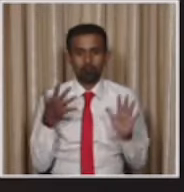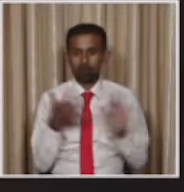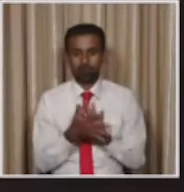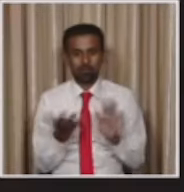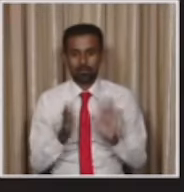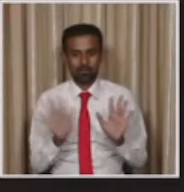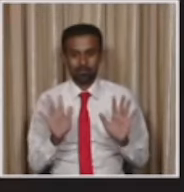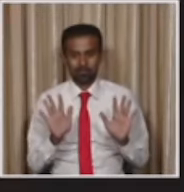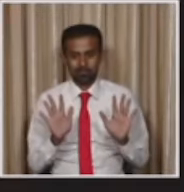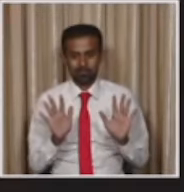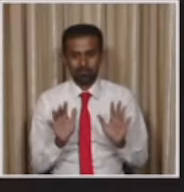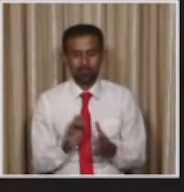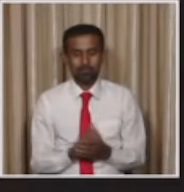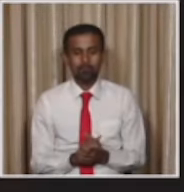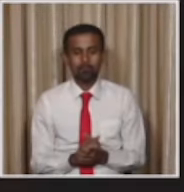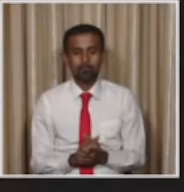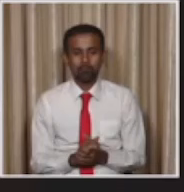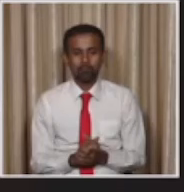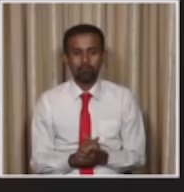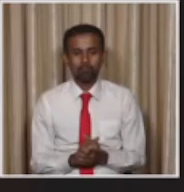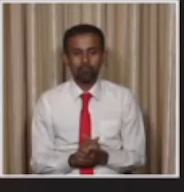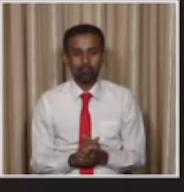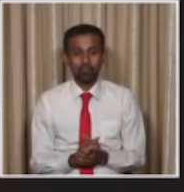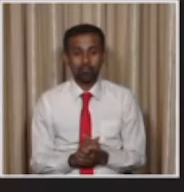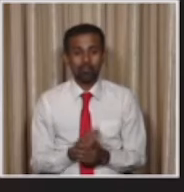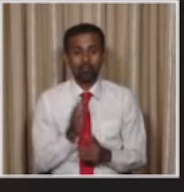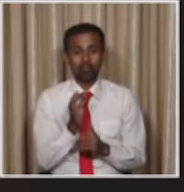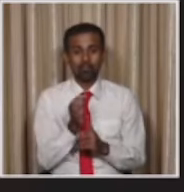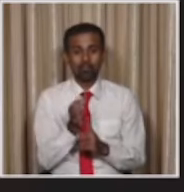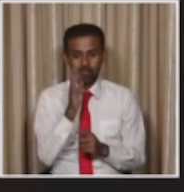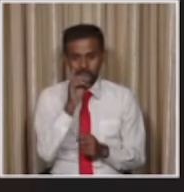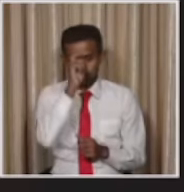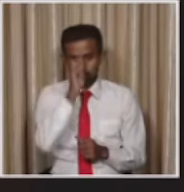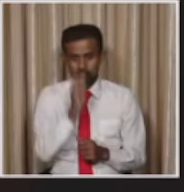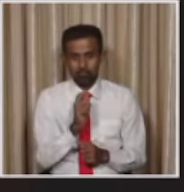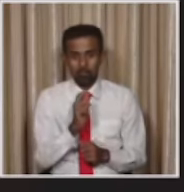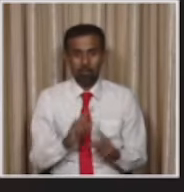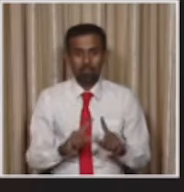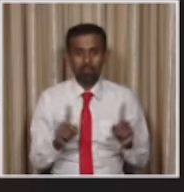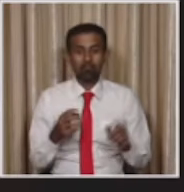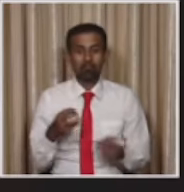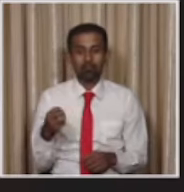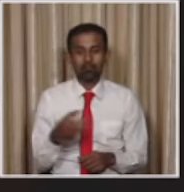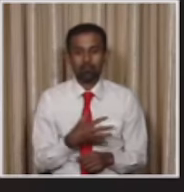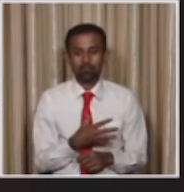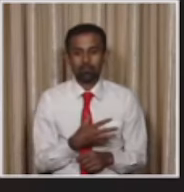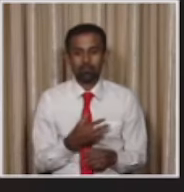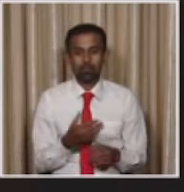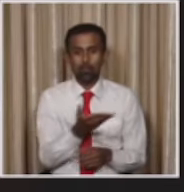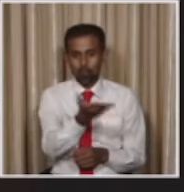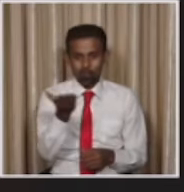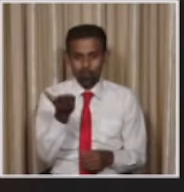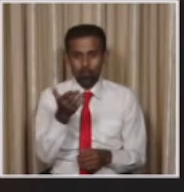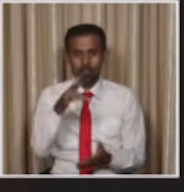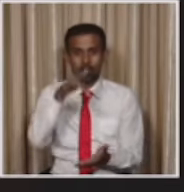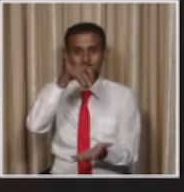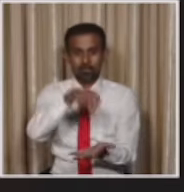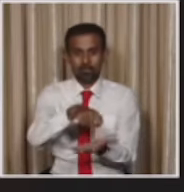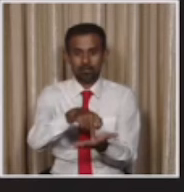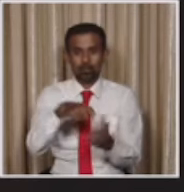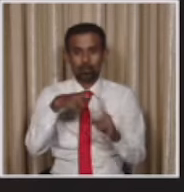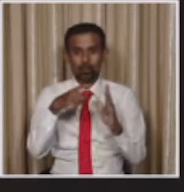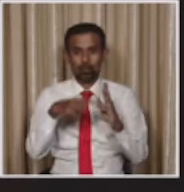ඔබතුමාට කිව්වා. ඔබතුමාත් යන බව දන්නවා. එතකොට ජනාධිපතිතුමා 10 වෙනිදාට ඒ තමුන්නාසගේ නගරයේ